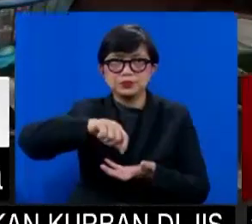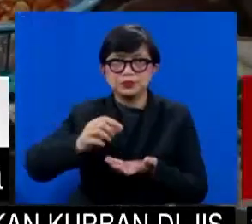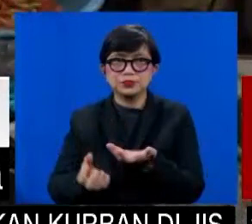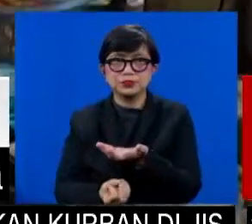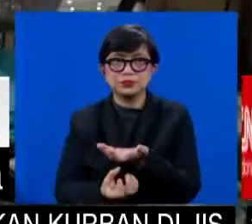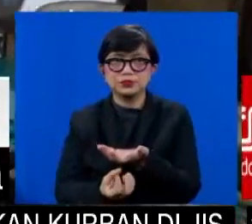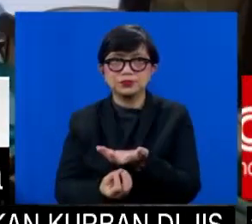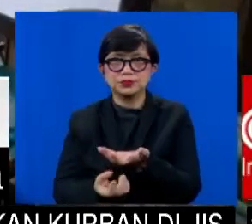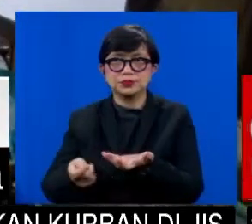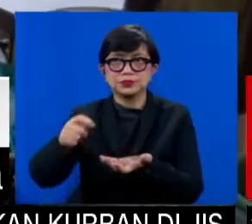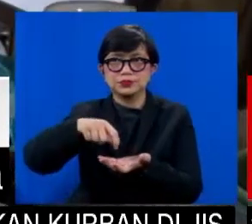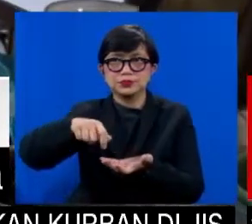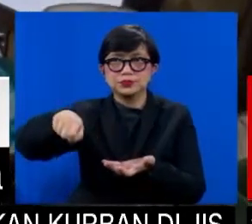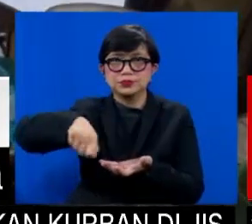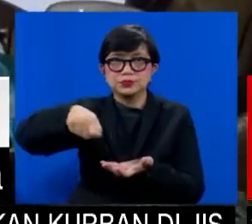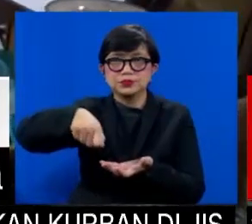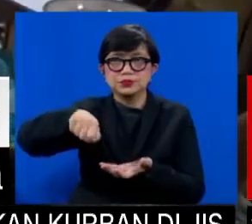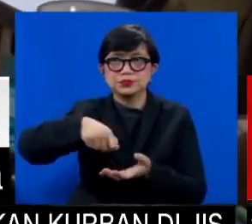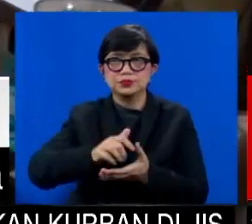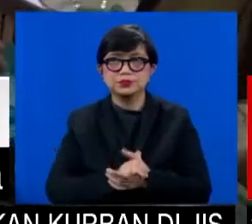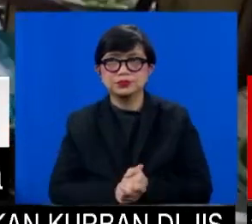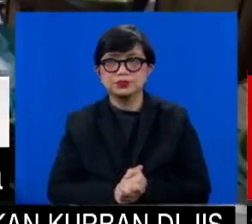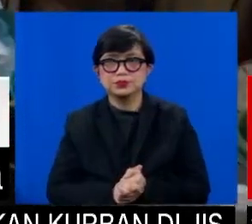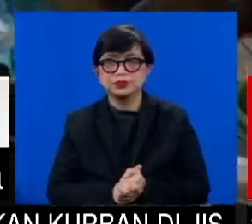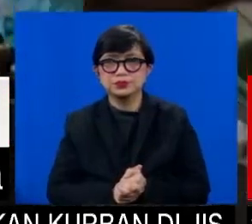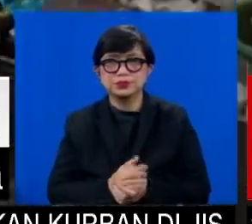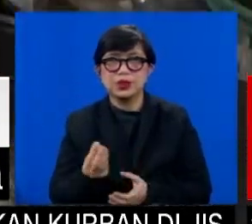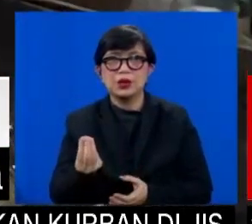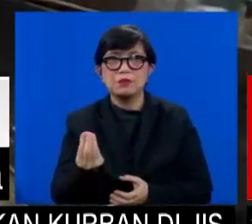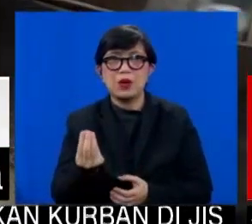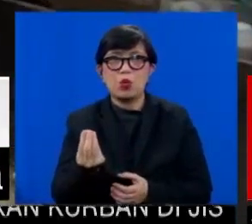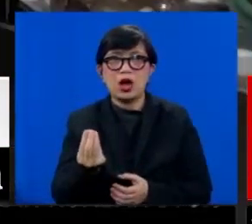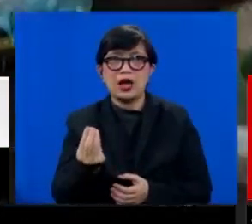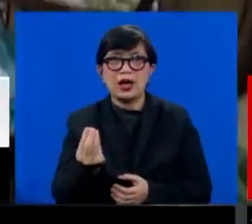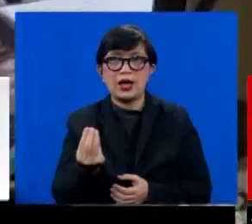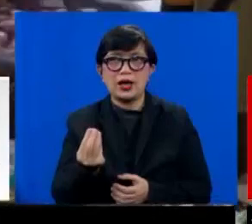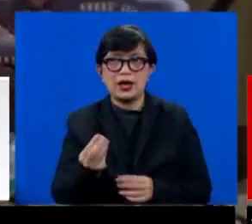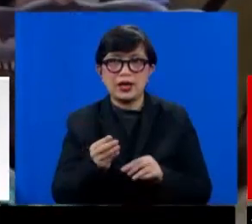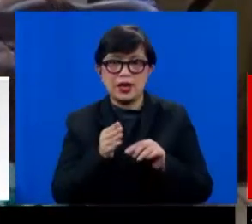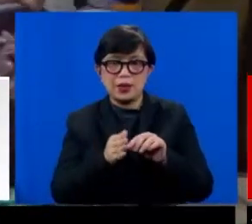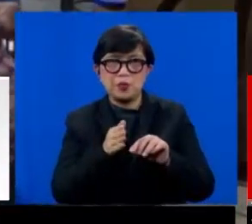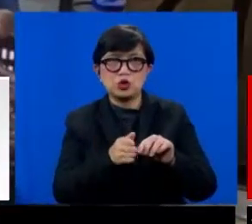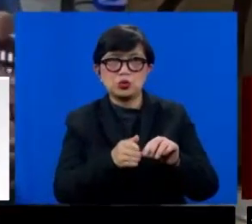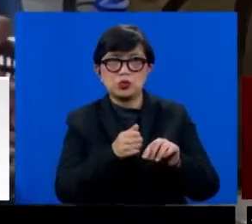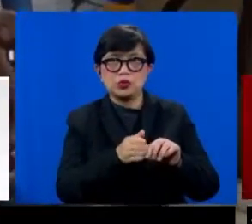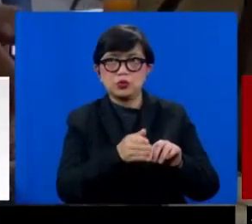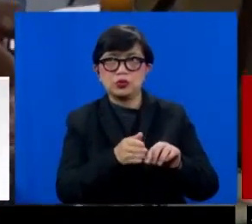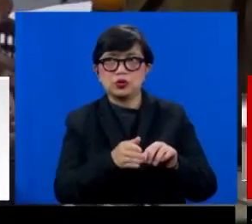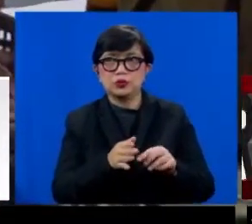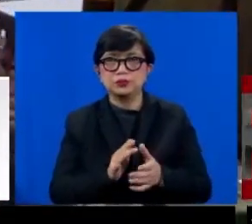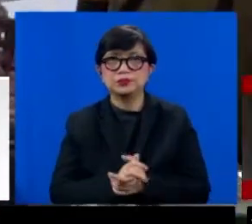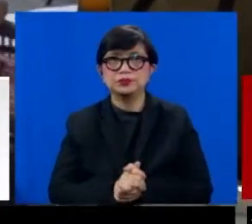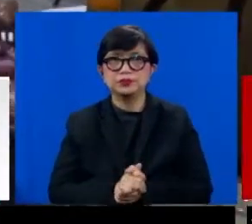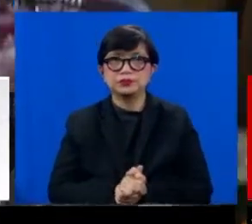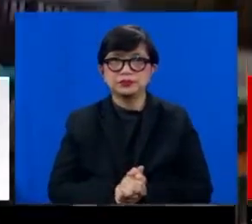itu. Kayaknya besar banget juga. Gini? Ya. Terus itu ada bawang goreng, bawang mentah. Bawang mentah? Berapa Pak kira-kira? Satu ya udah, satu kita